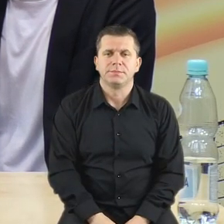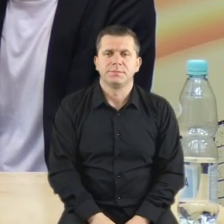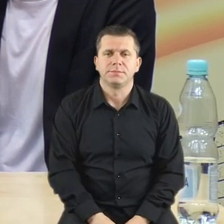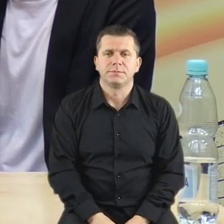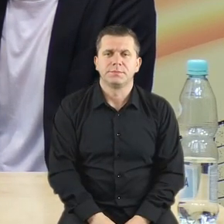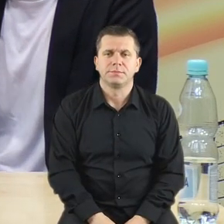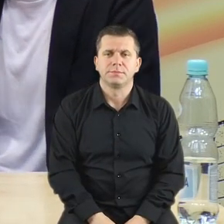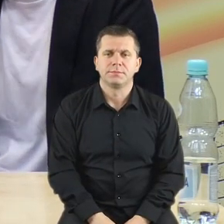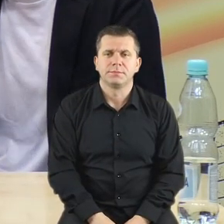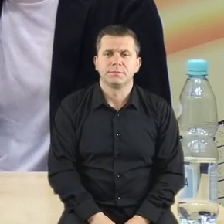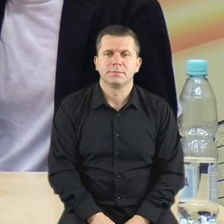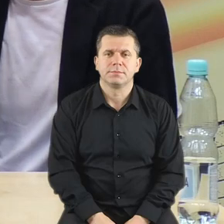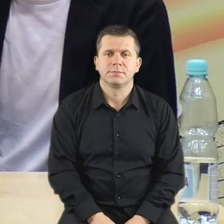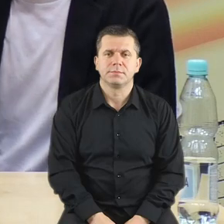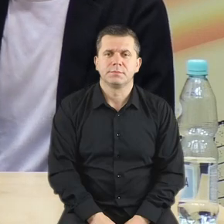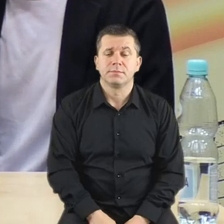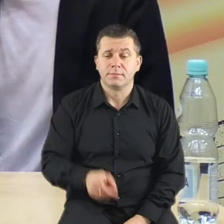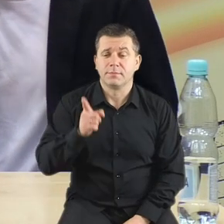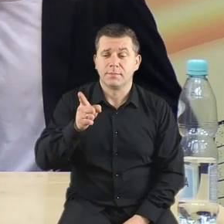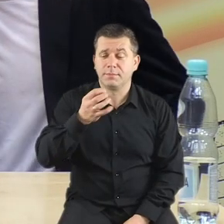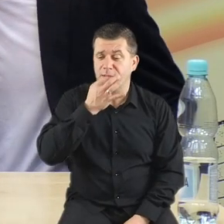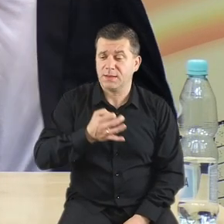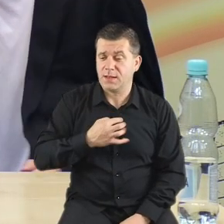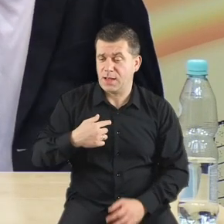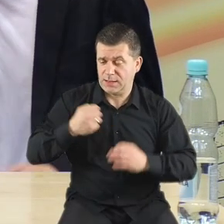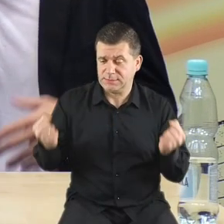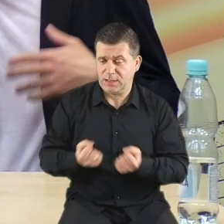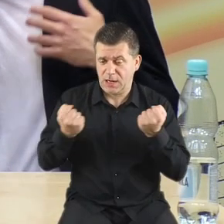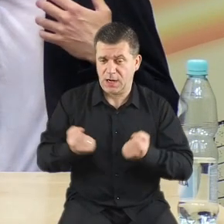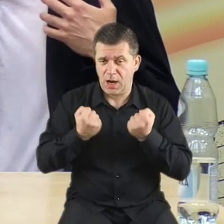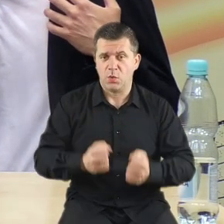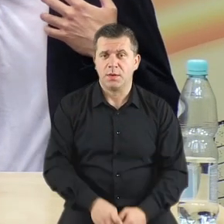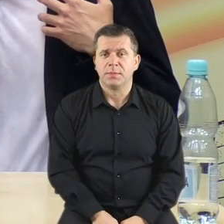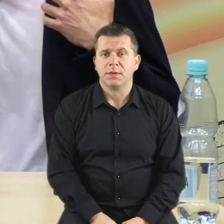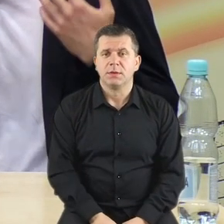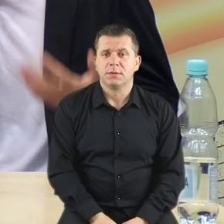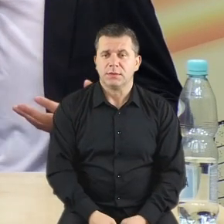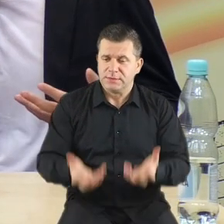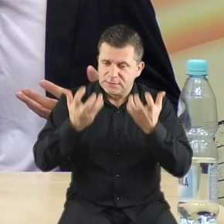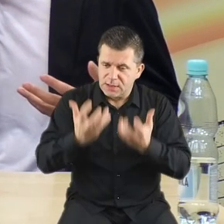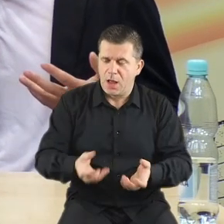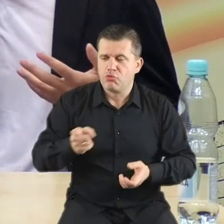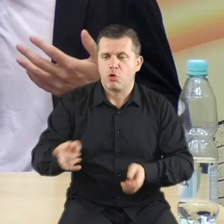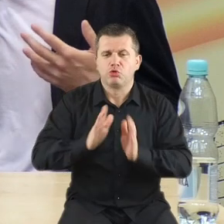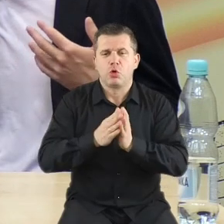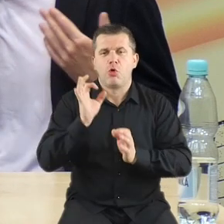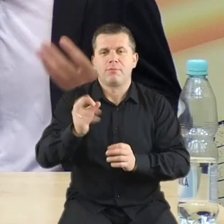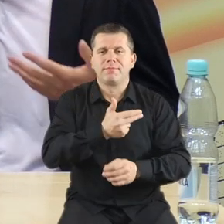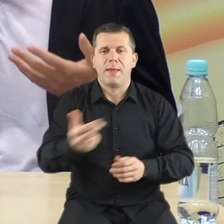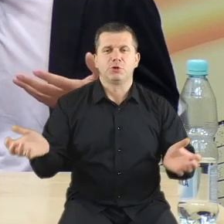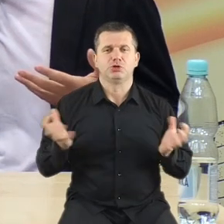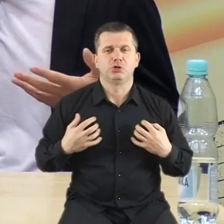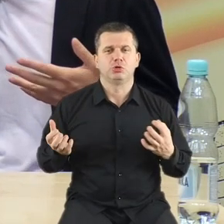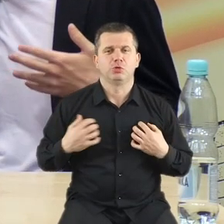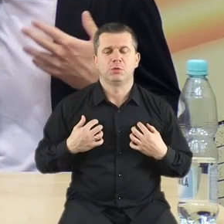I wracając do pani pytania, no starałem się, chciałem, żeby to była książka o życiu, żeby, mimo że